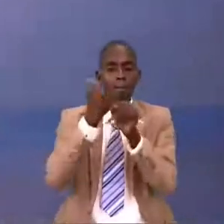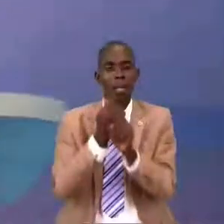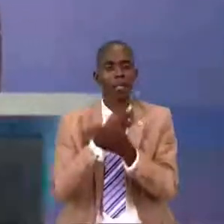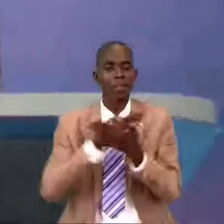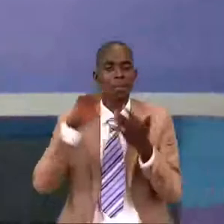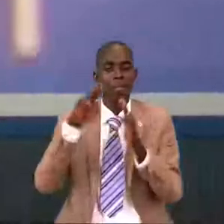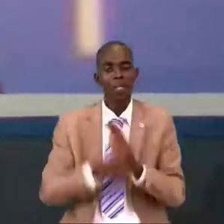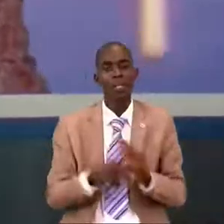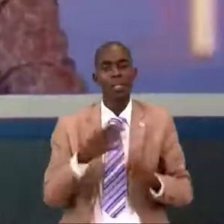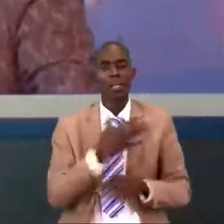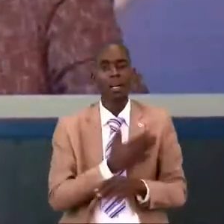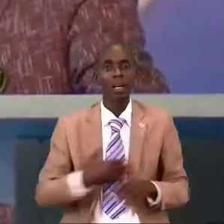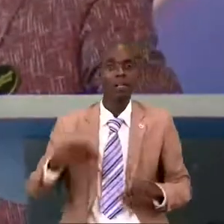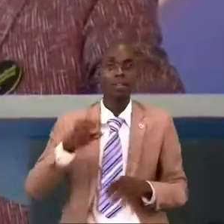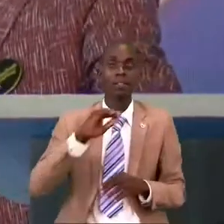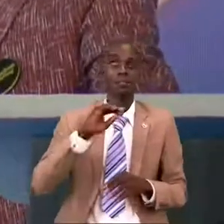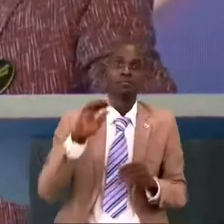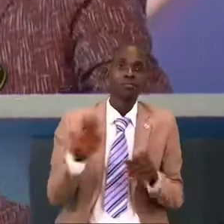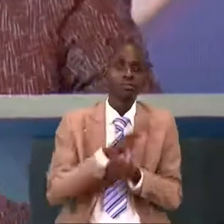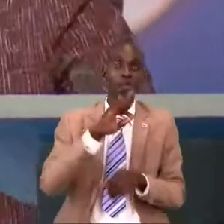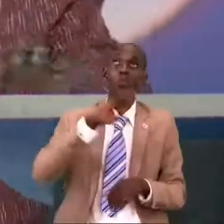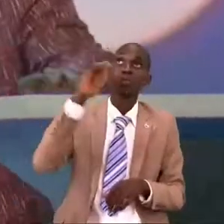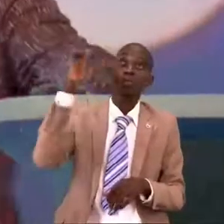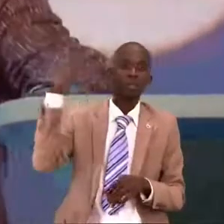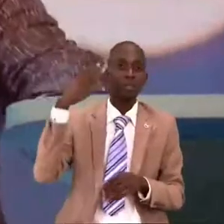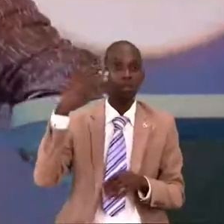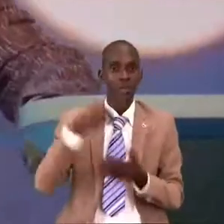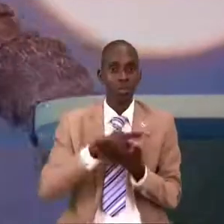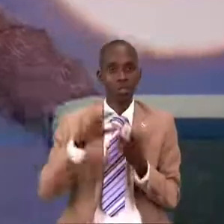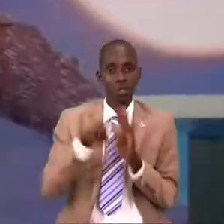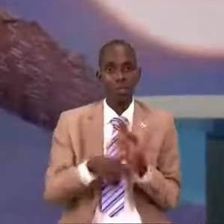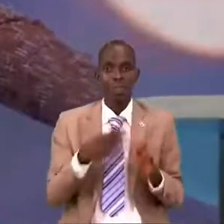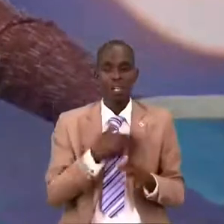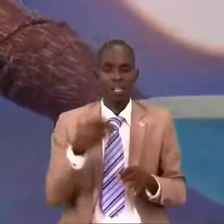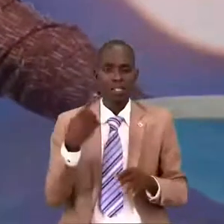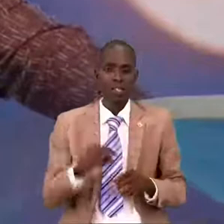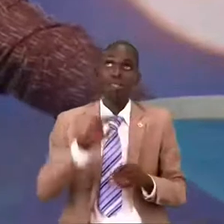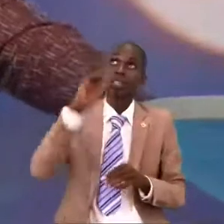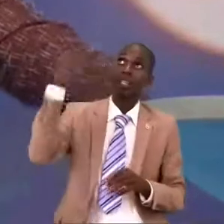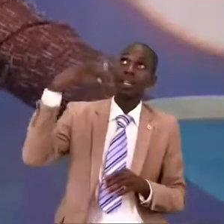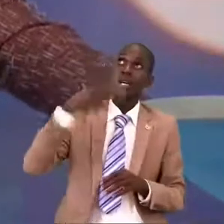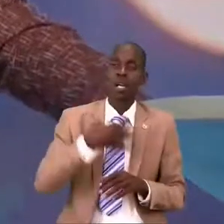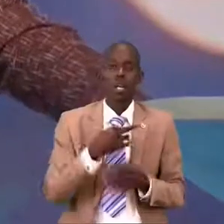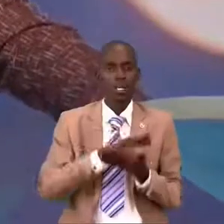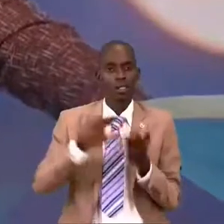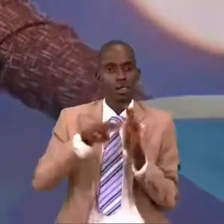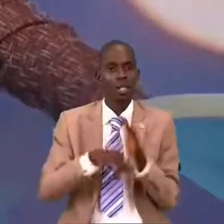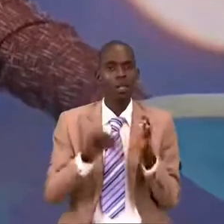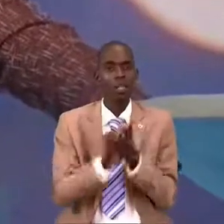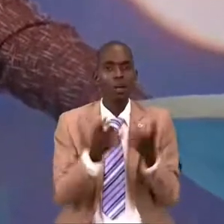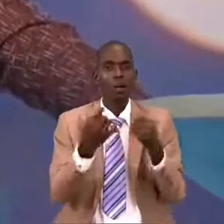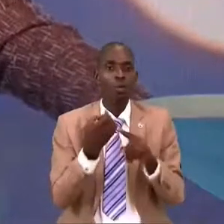la justice qui vient de Christ lui-même. Et sa marque est